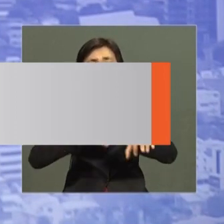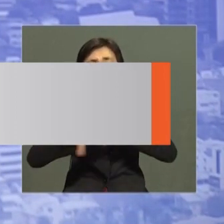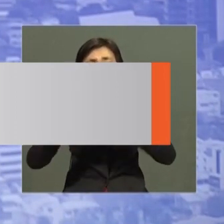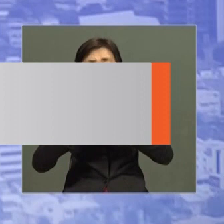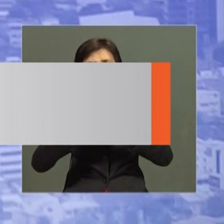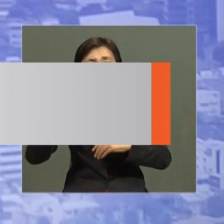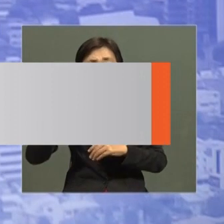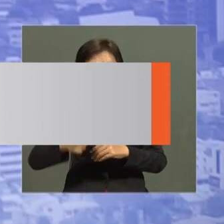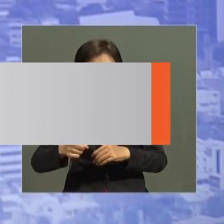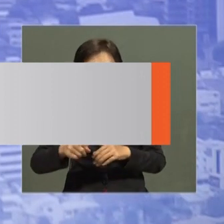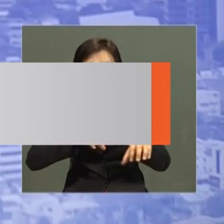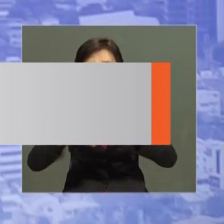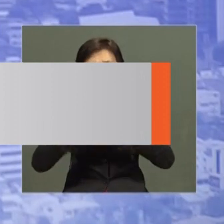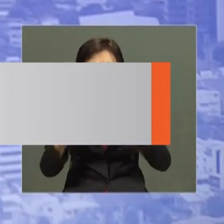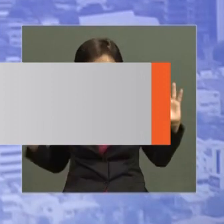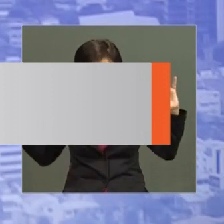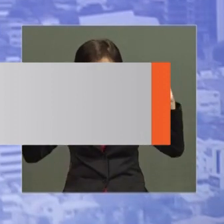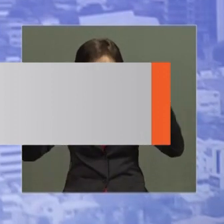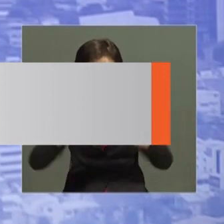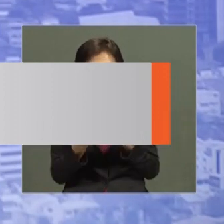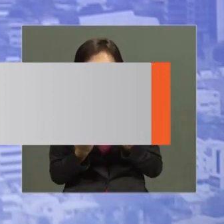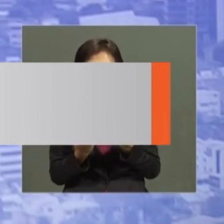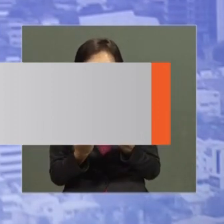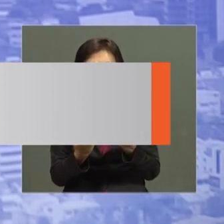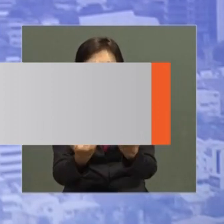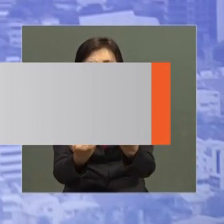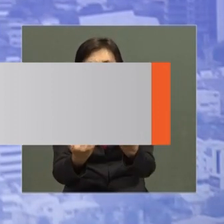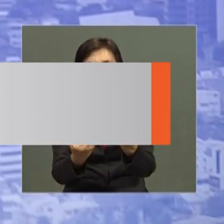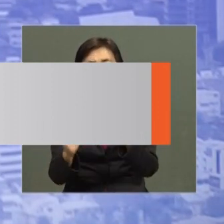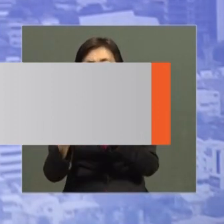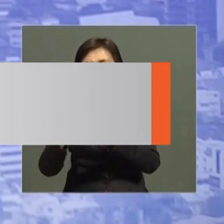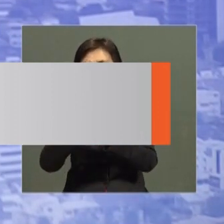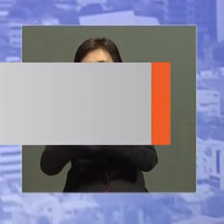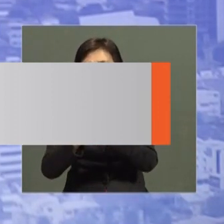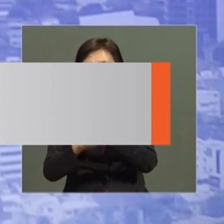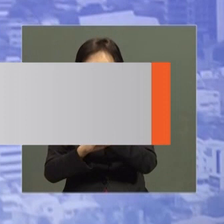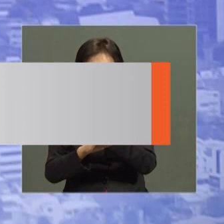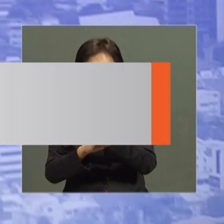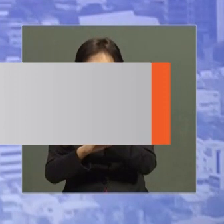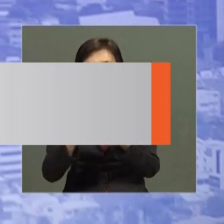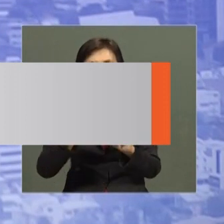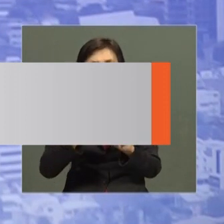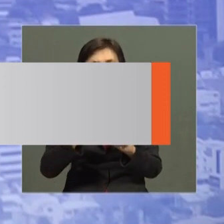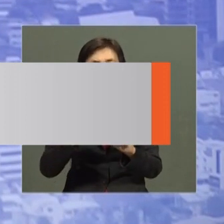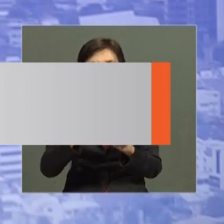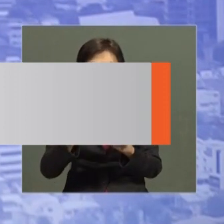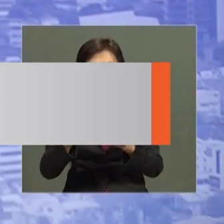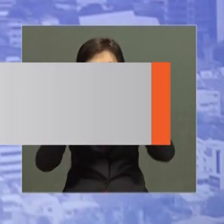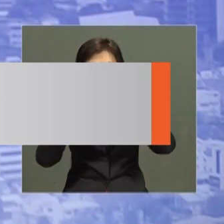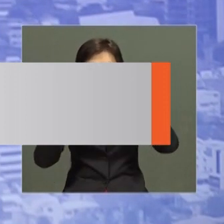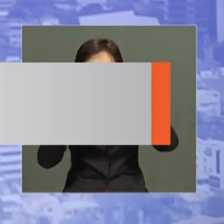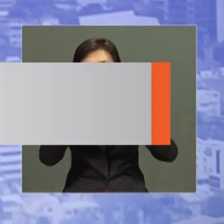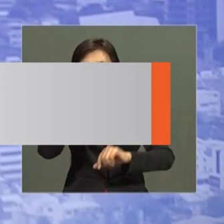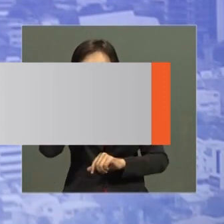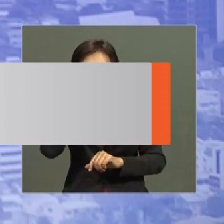ประชุมที่มีการรวมกันนะคะจะให้ยึดที่ข้อกำหนดที่ 22ค่ะก็คือคือมีการสวมหน้ากาก